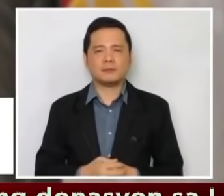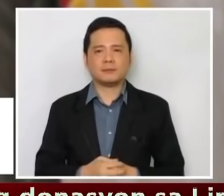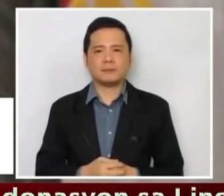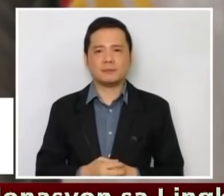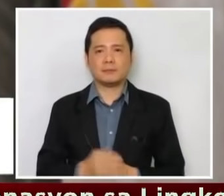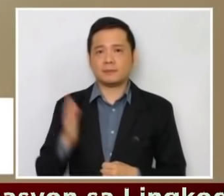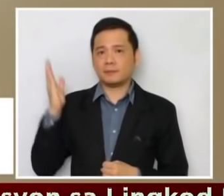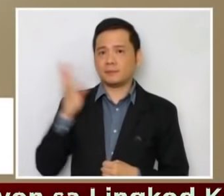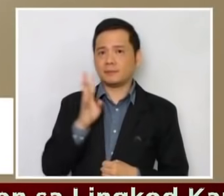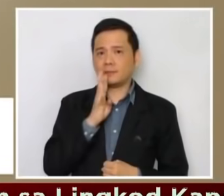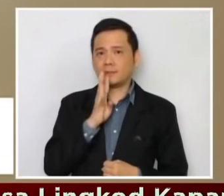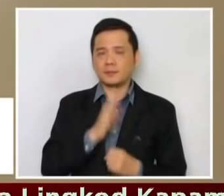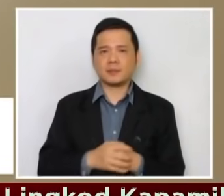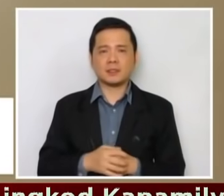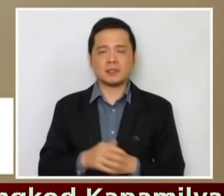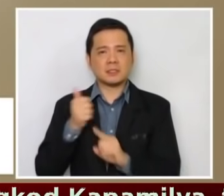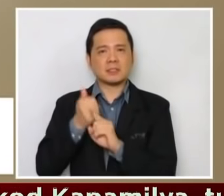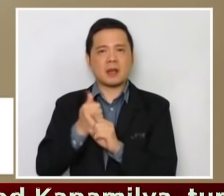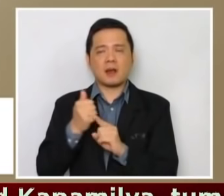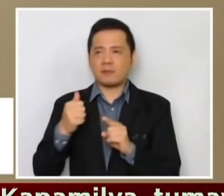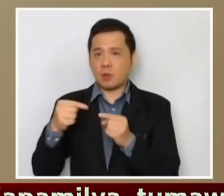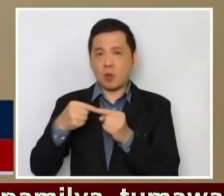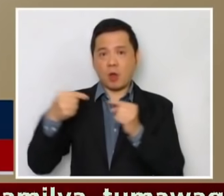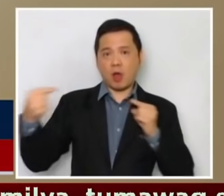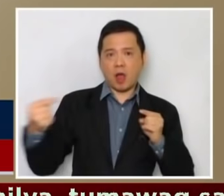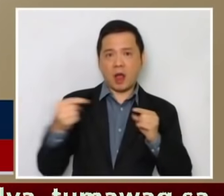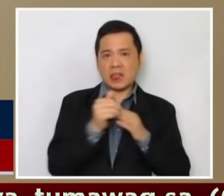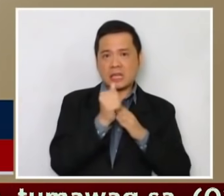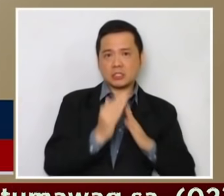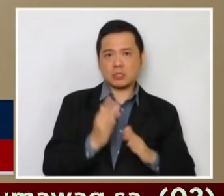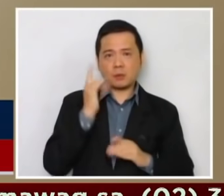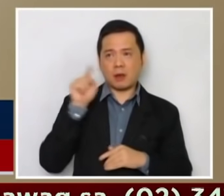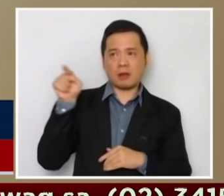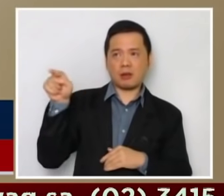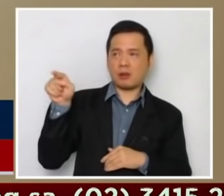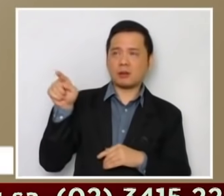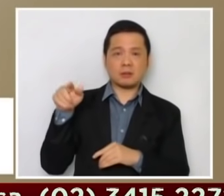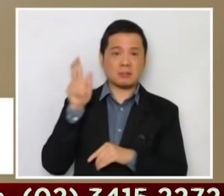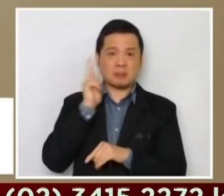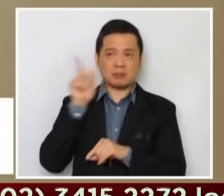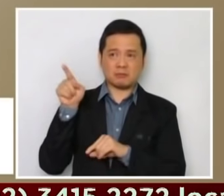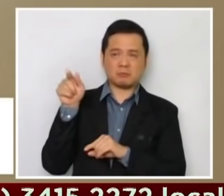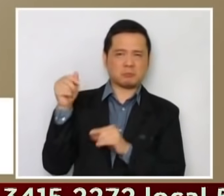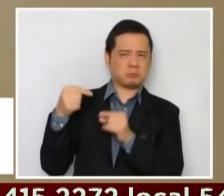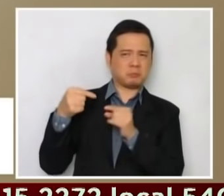opposition leader. Ano? Kasi yung ibang tumatakbo ngayon, ano, one time at another,